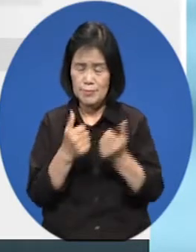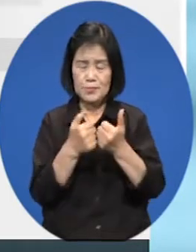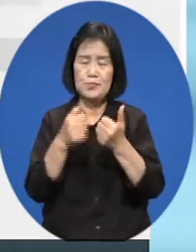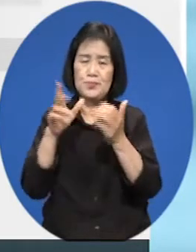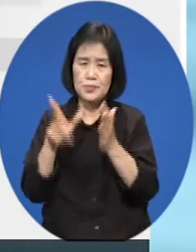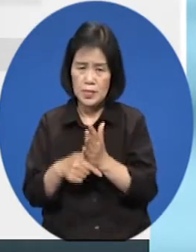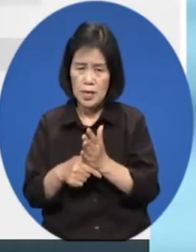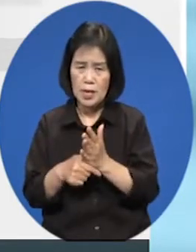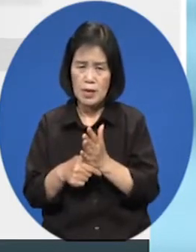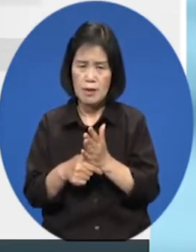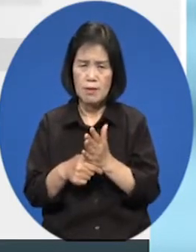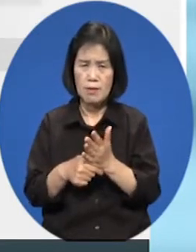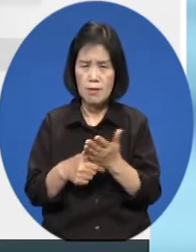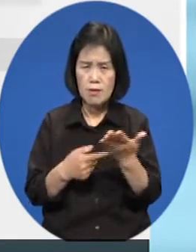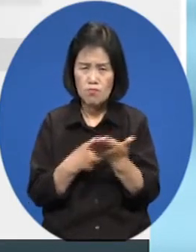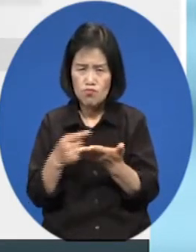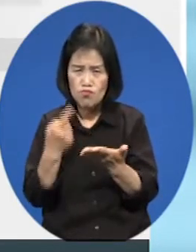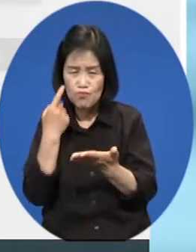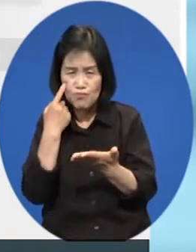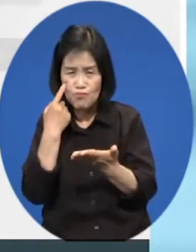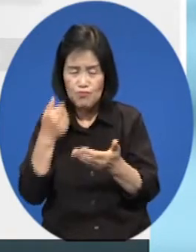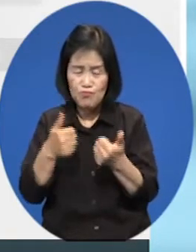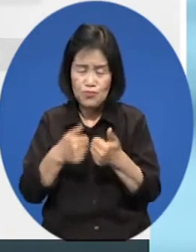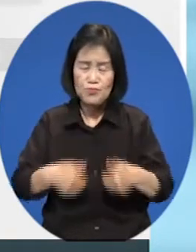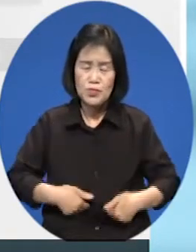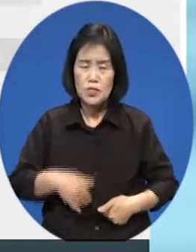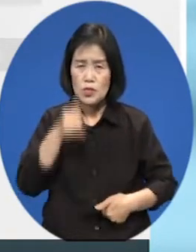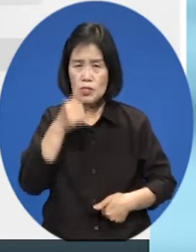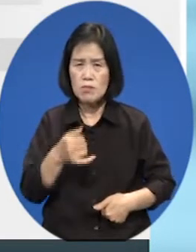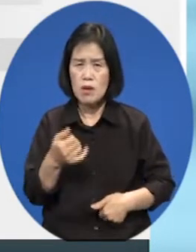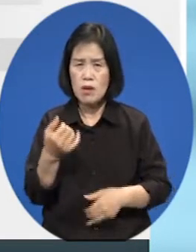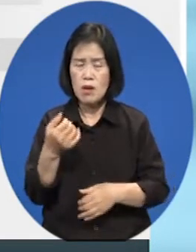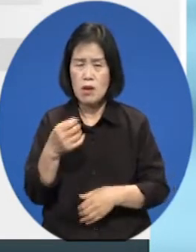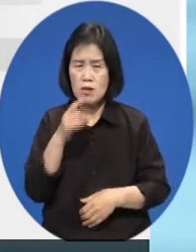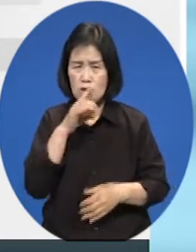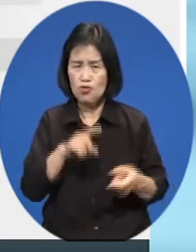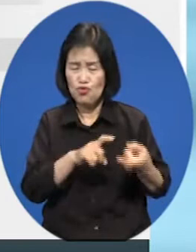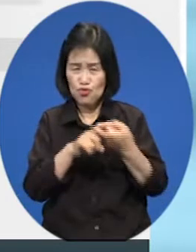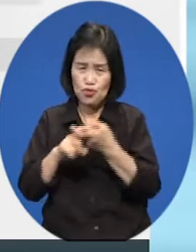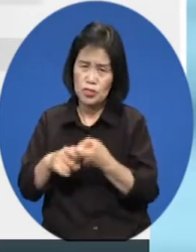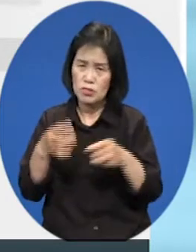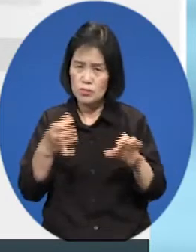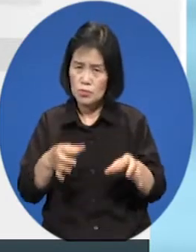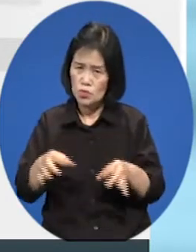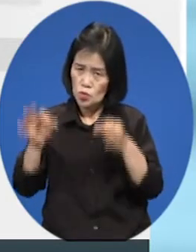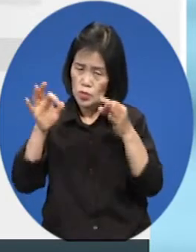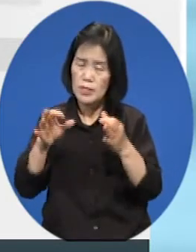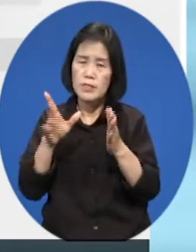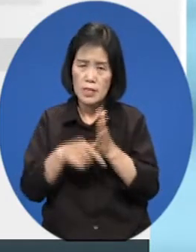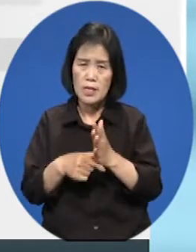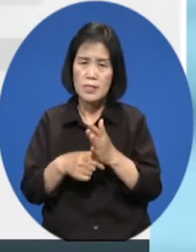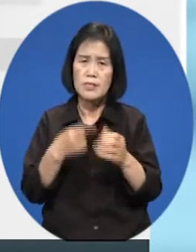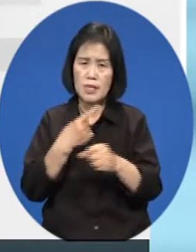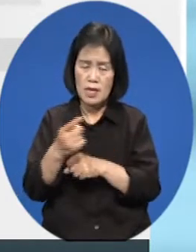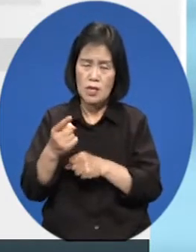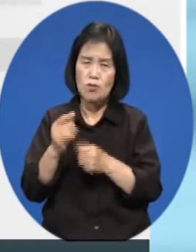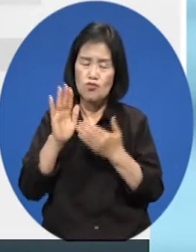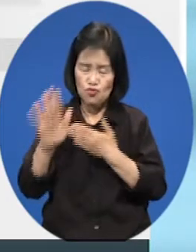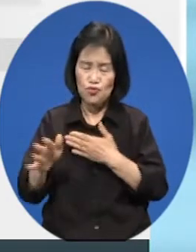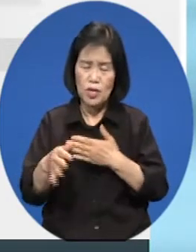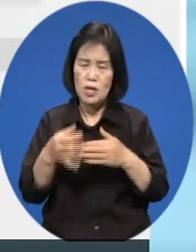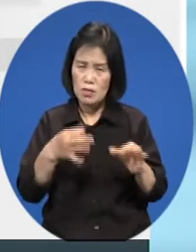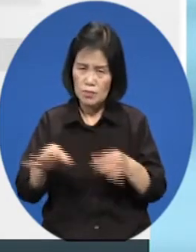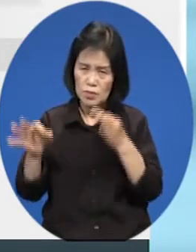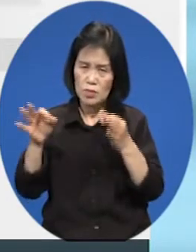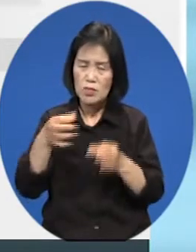사실은 테이퍼링에 들어갈 가능성은 있지만 연준이 금리를 올릴 수 있는 거는 사실은 내년이 지나야 이제 본격적으로 올릴 거라고 저는 네. 보고 있거든요.